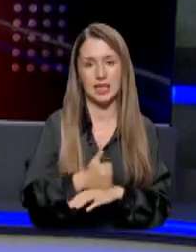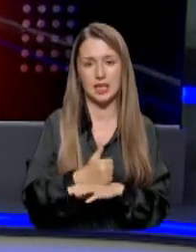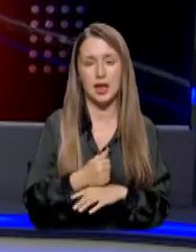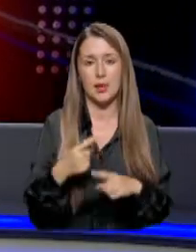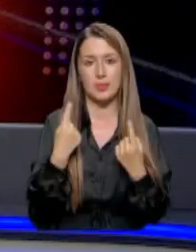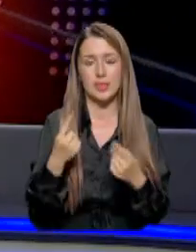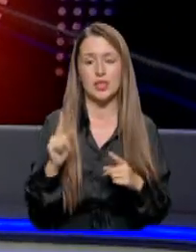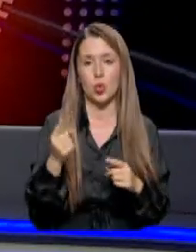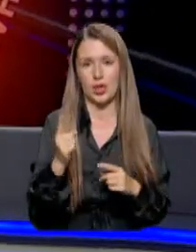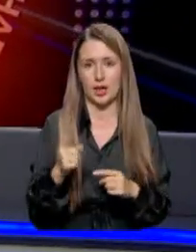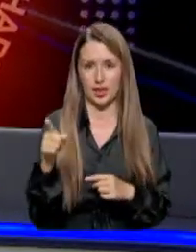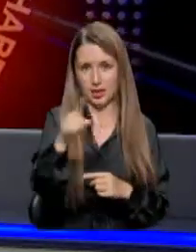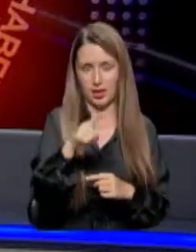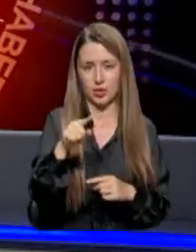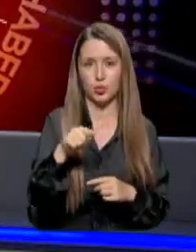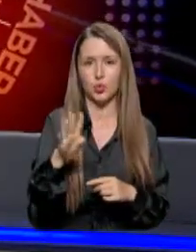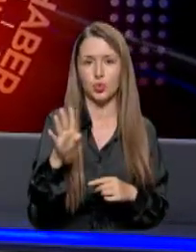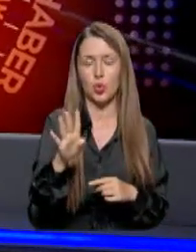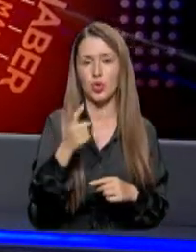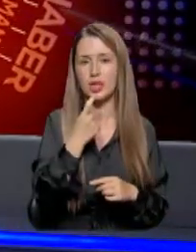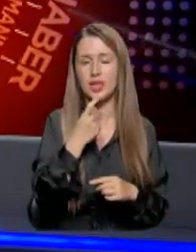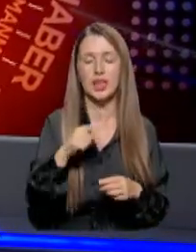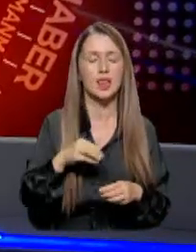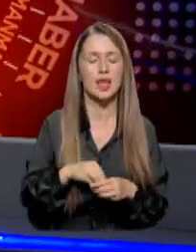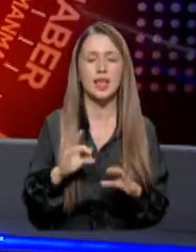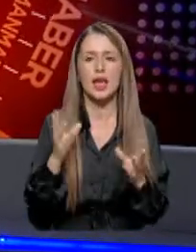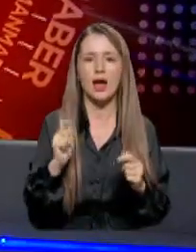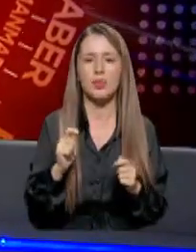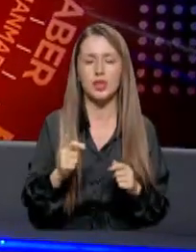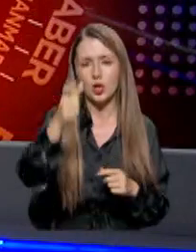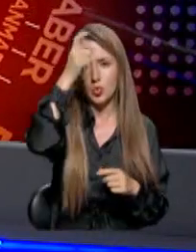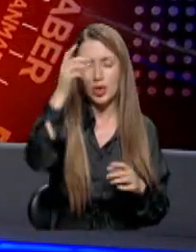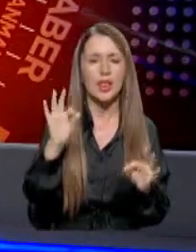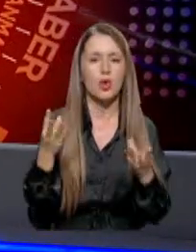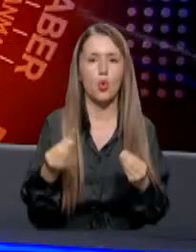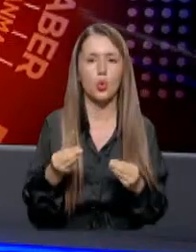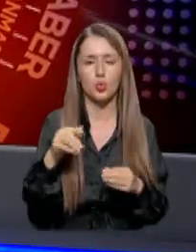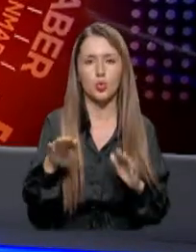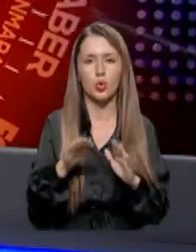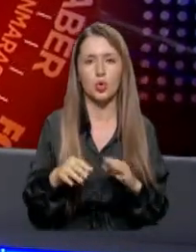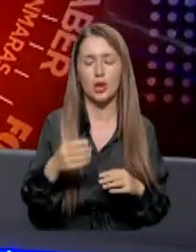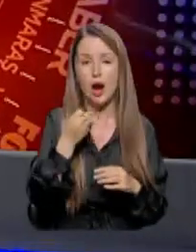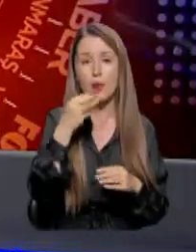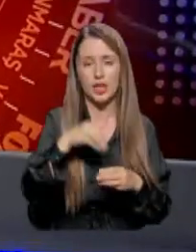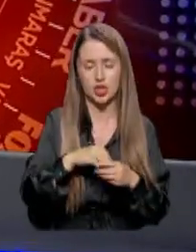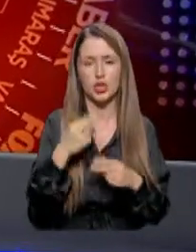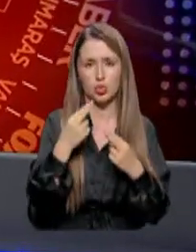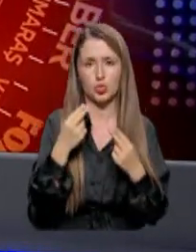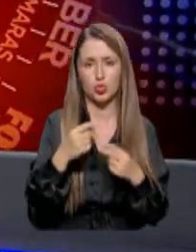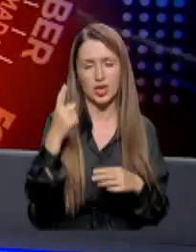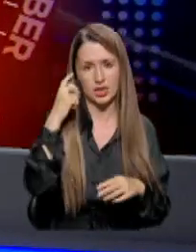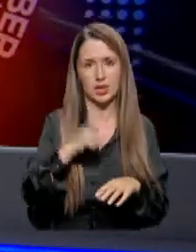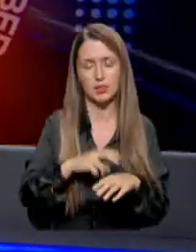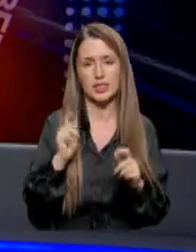bizi yönetenler bu 4 yılda neler yaptılar? Türkiye'yi nereden nereye getirdiler? Bülten içinde biraz onu da konuşacağız, onu da